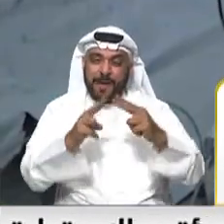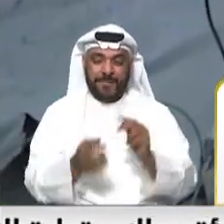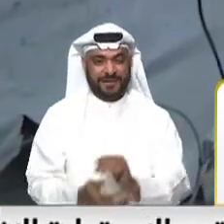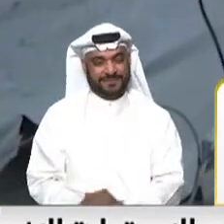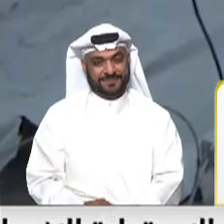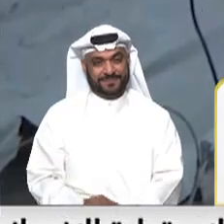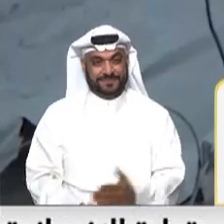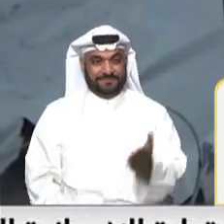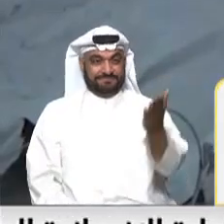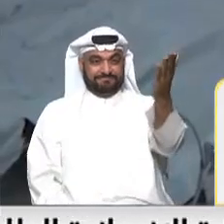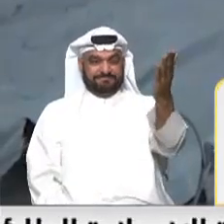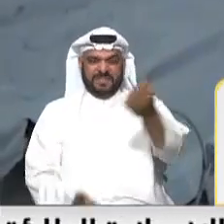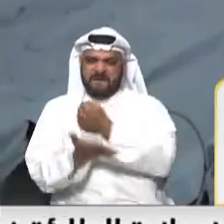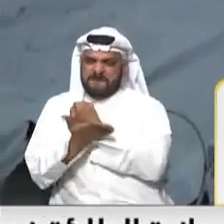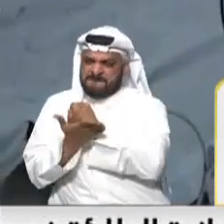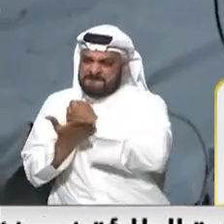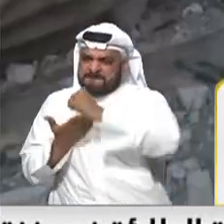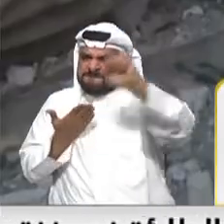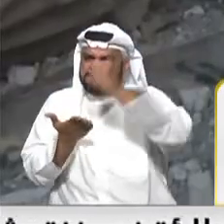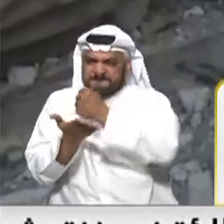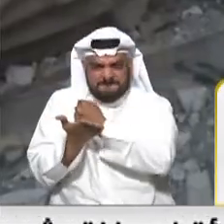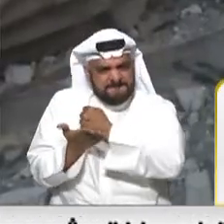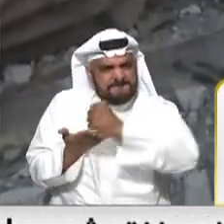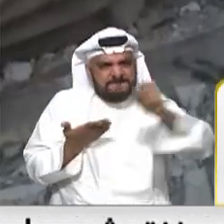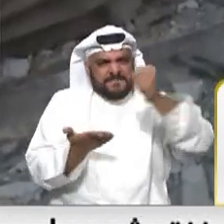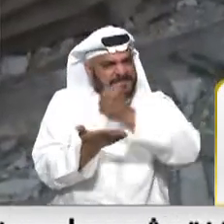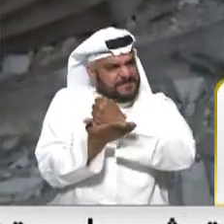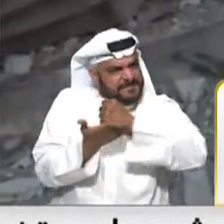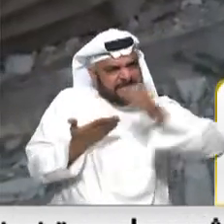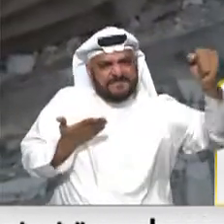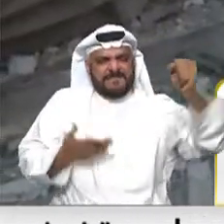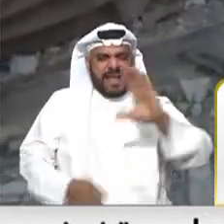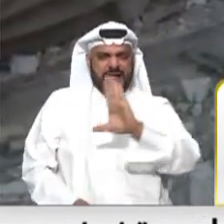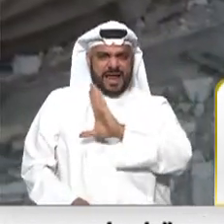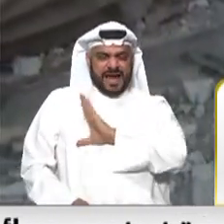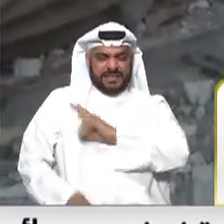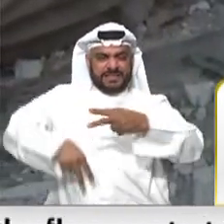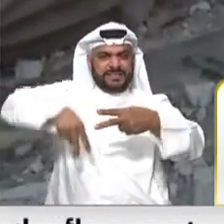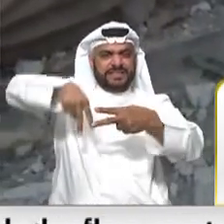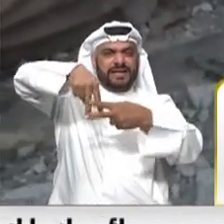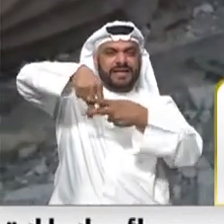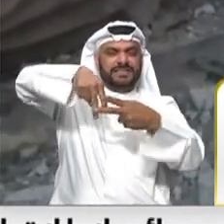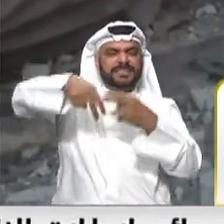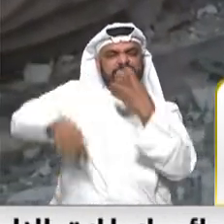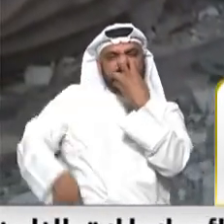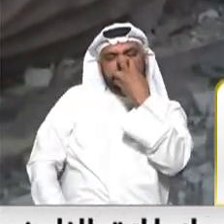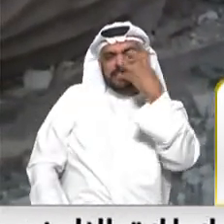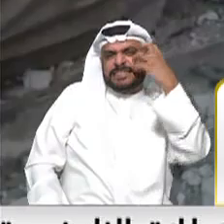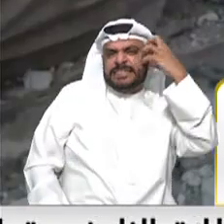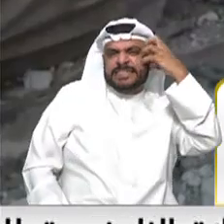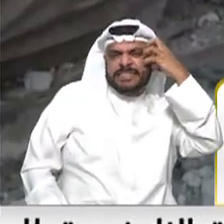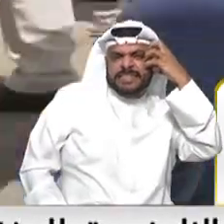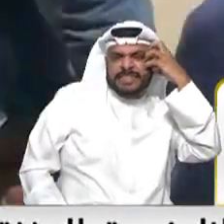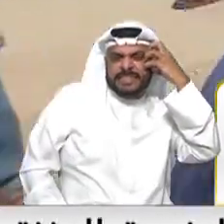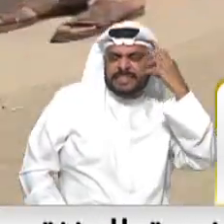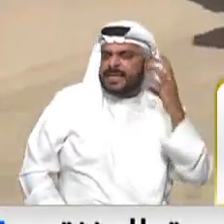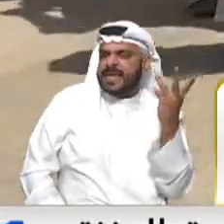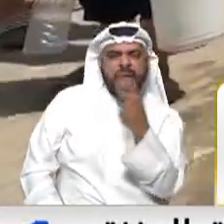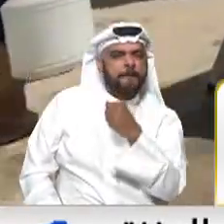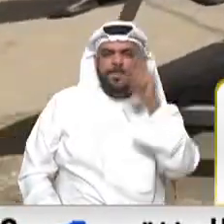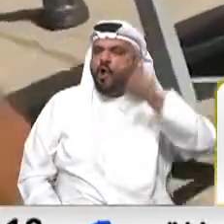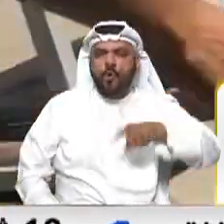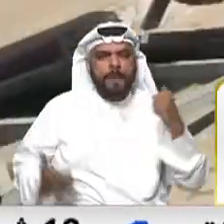دخلت حرب الإبادة الجماعية التي يشنها الاحتلال الإسرائيلي على قطاع غزة يومها 250 على التوالي،